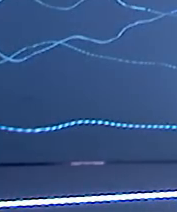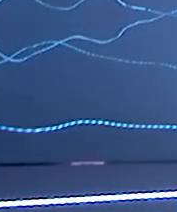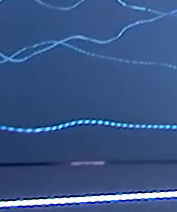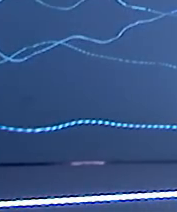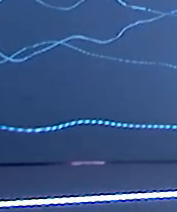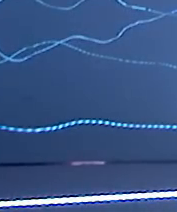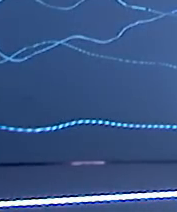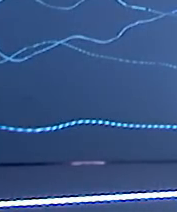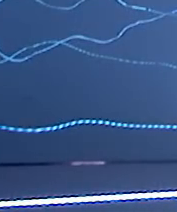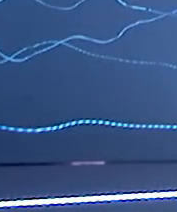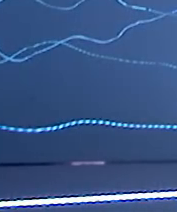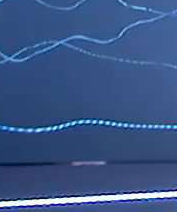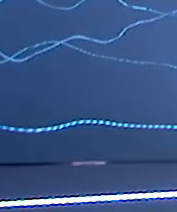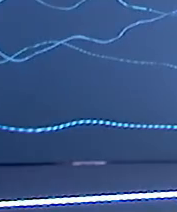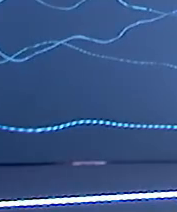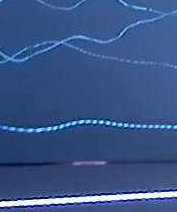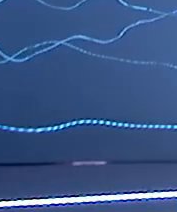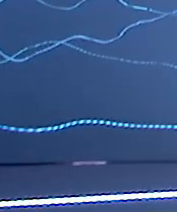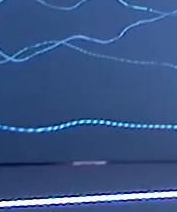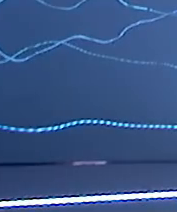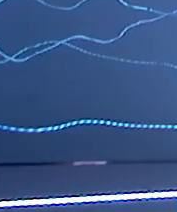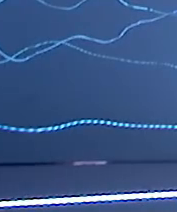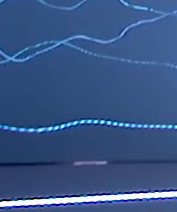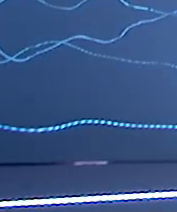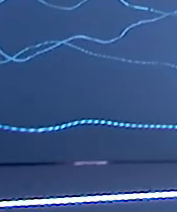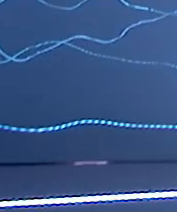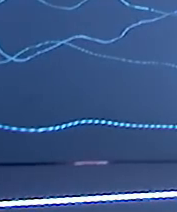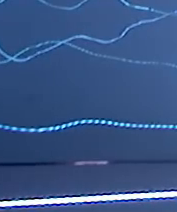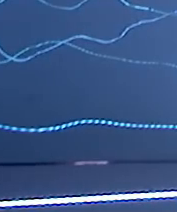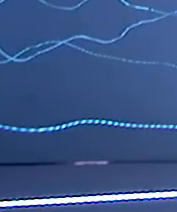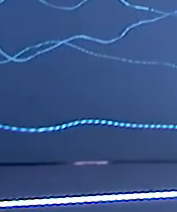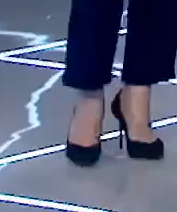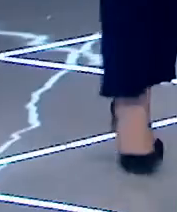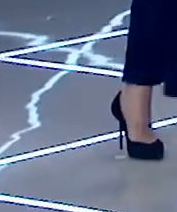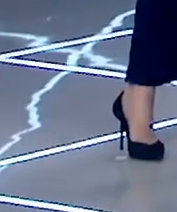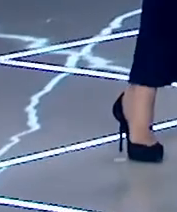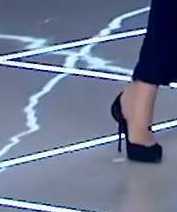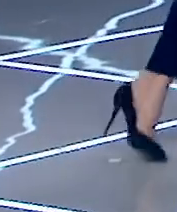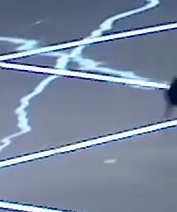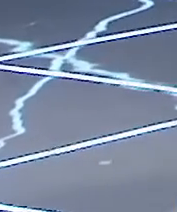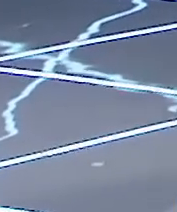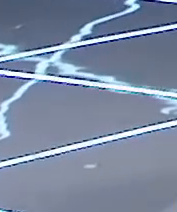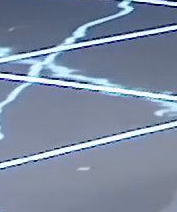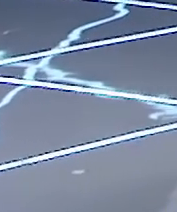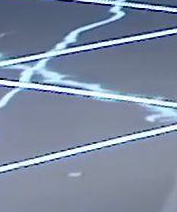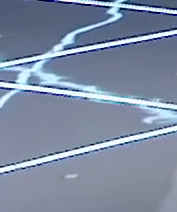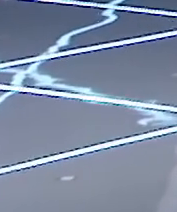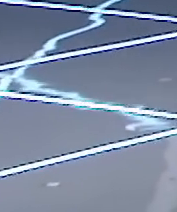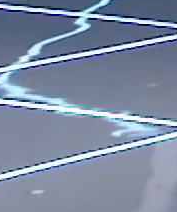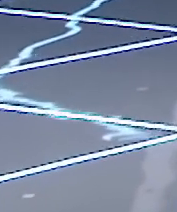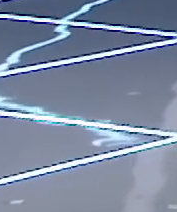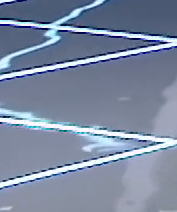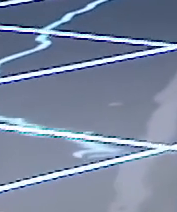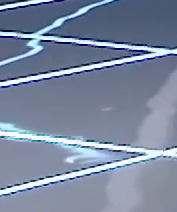жыл ішіндегі бағаның орташа мәнінен жоғары, деді мамандар. Ал айтыларынша ақпанда